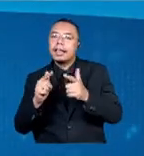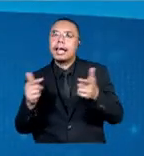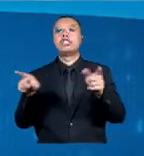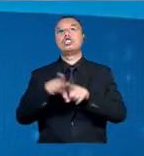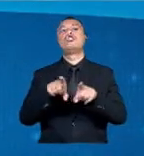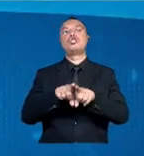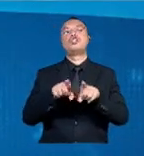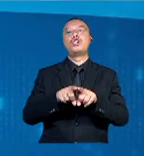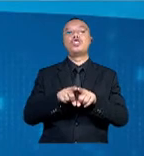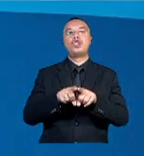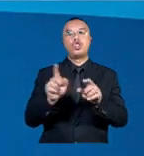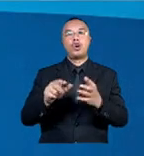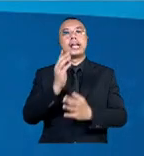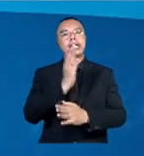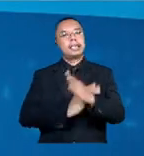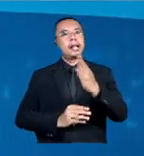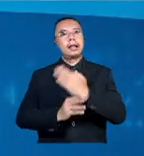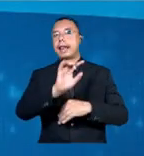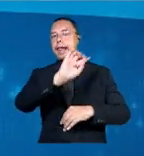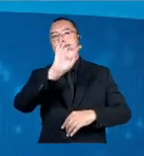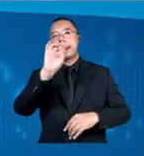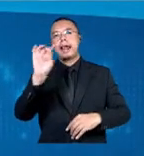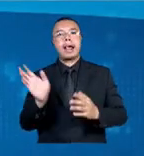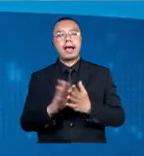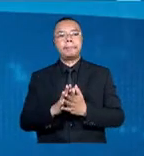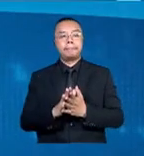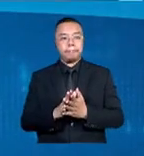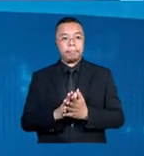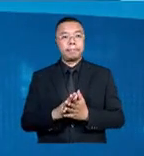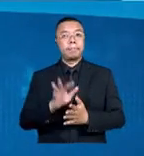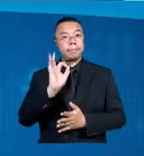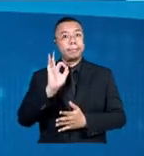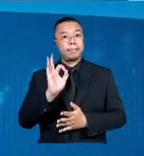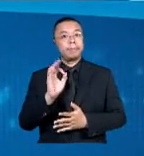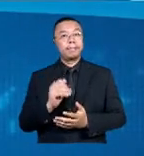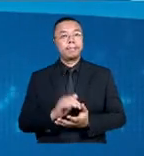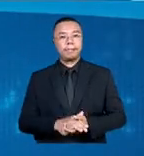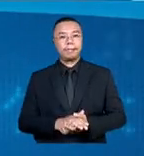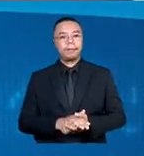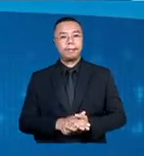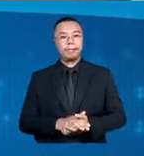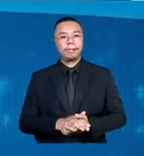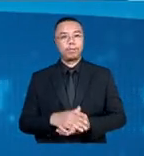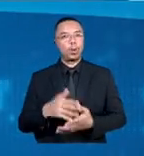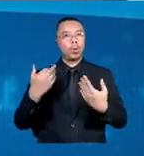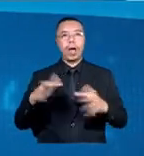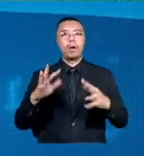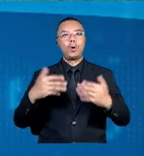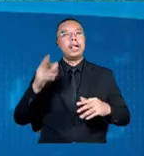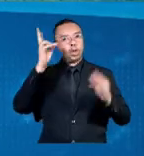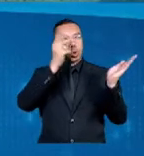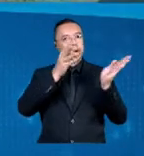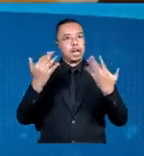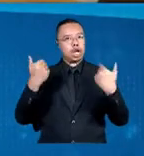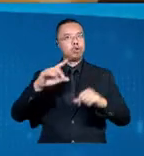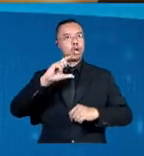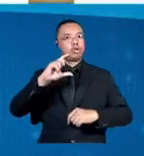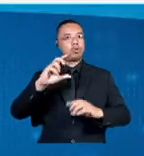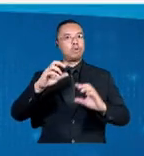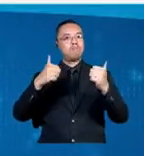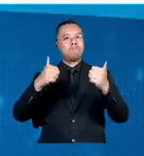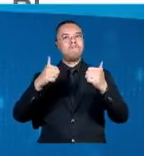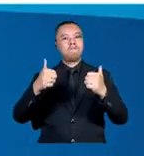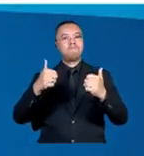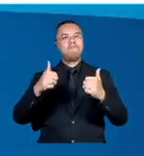sesuai dengan ragam penyandang disabilitas dan bakatnya. Begitu Mbak Dani. Wow, itu rencana yang sudah cukup